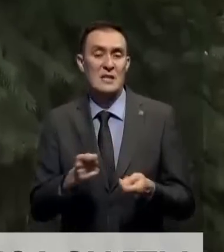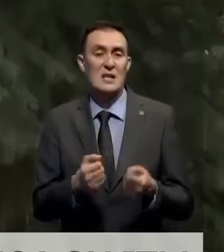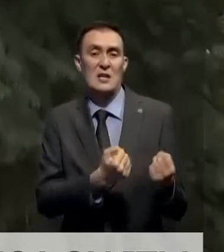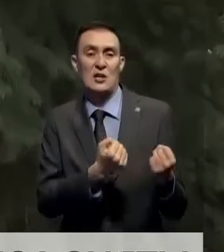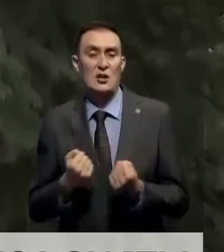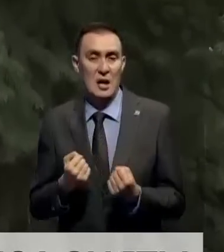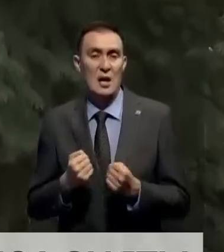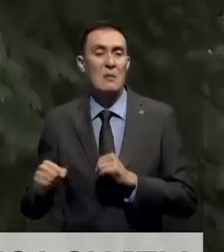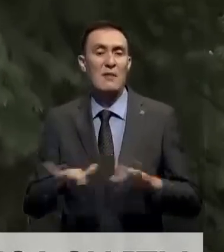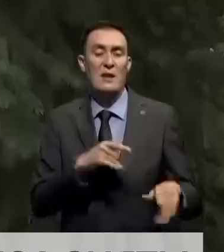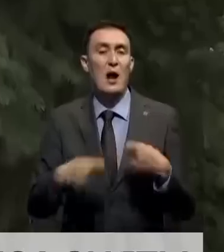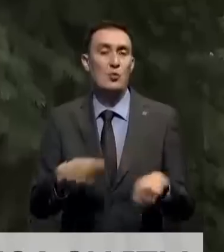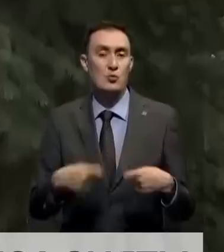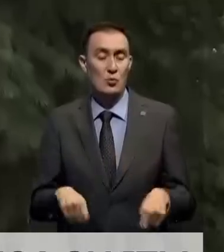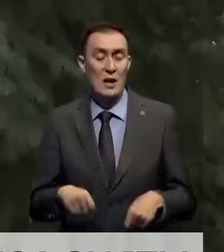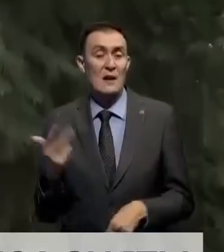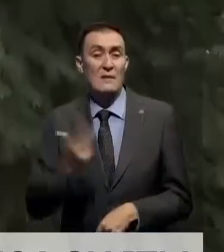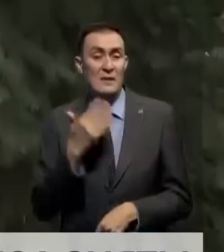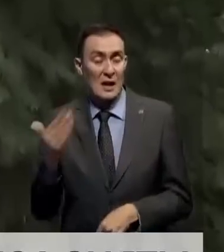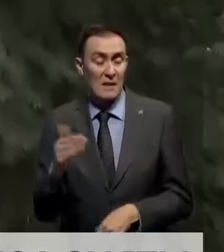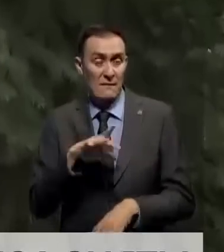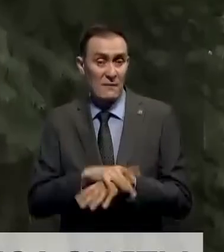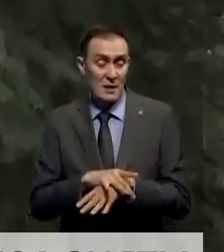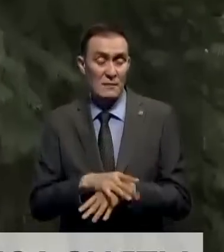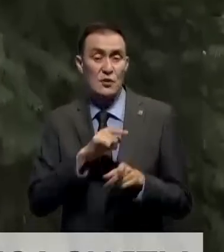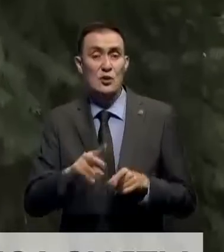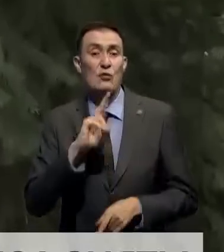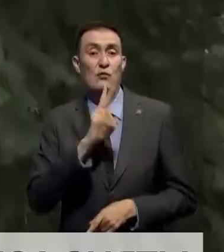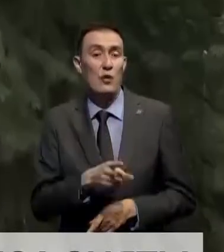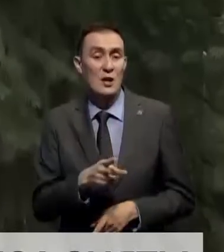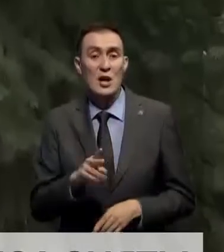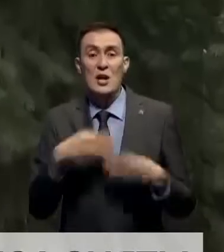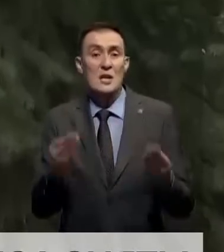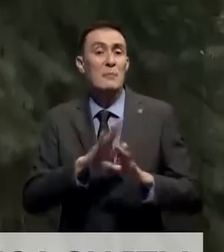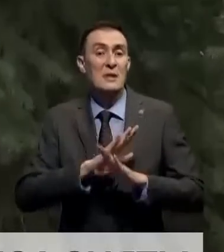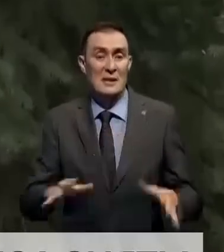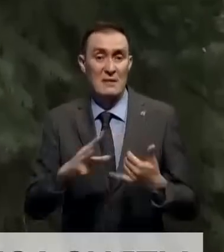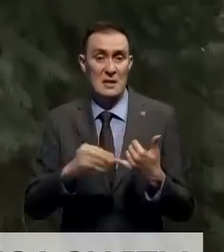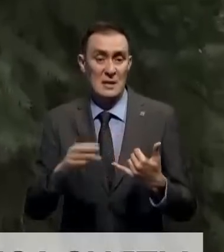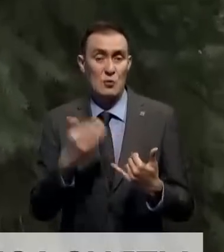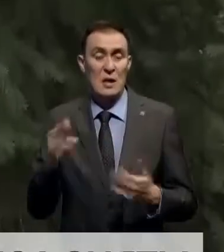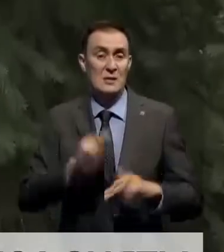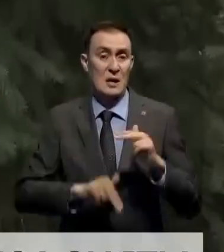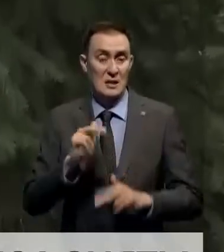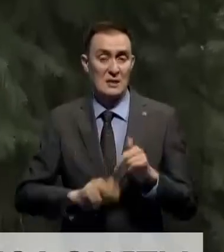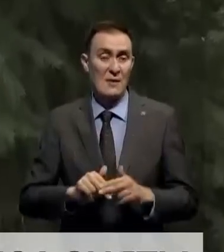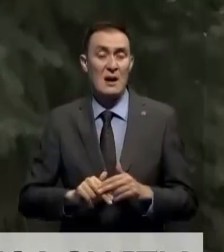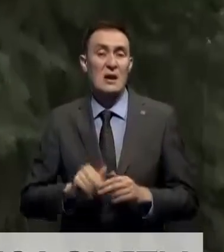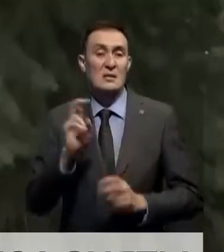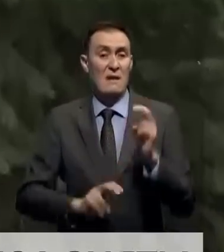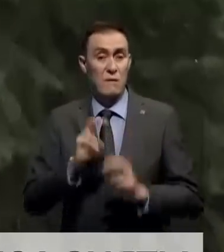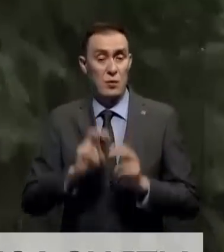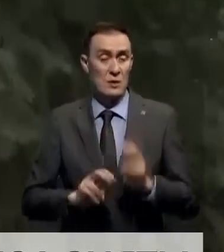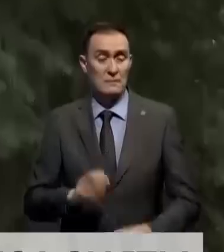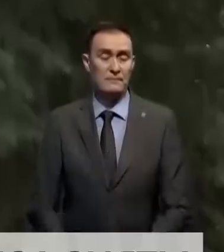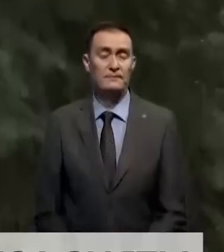задержали проведение аукциона. В третьем случае госорганы в течение 2 лет своевременно не предоставляли земельный участок для строительства асфальтобетонного